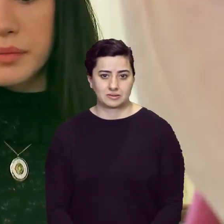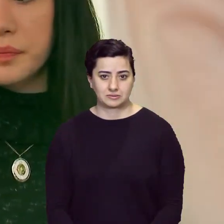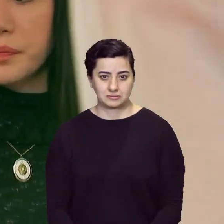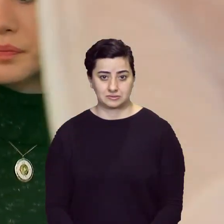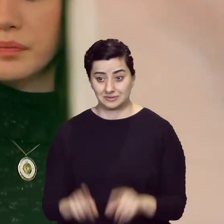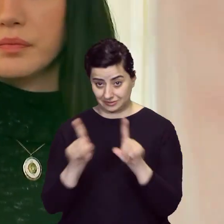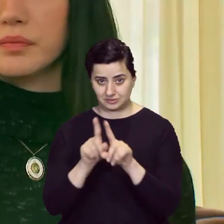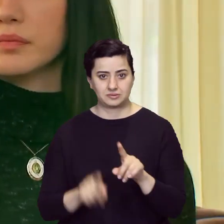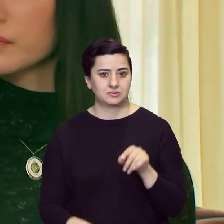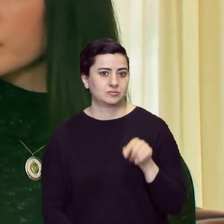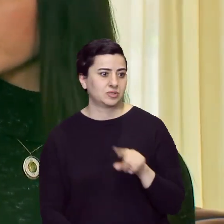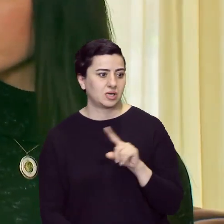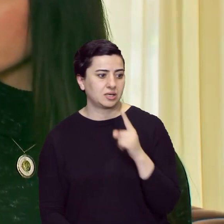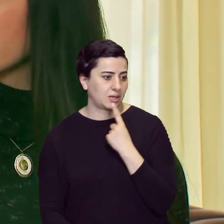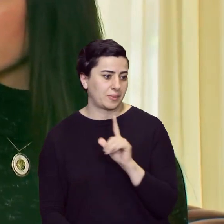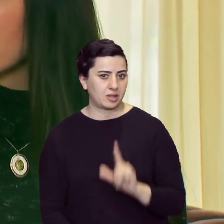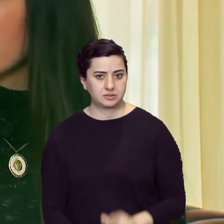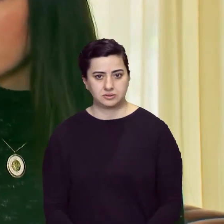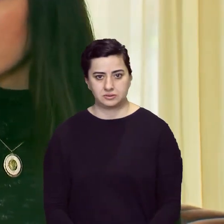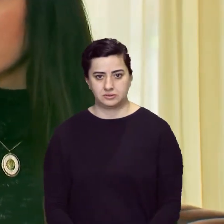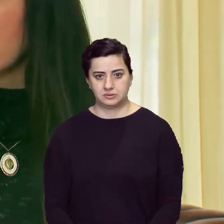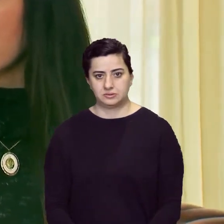Yanaş. Buna hayır dememiz lazım.